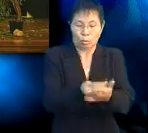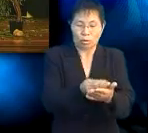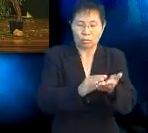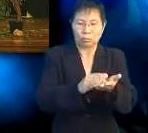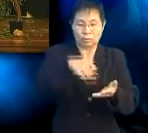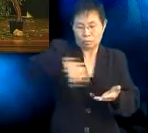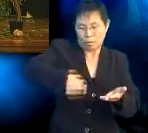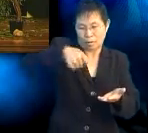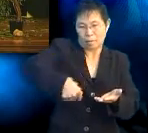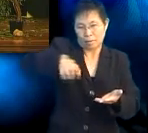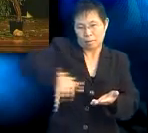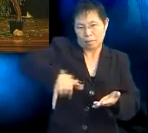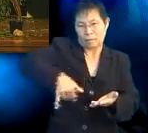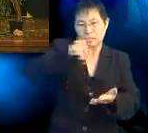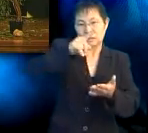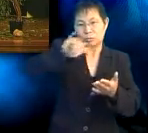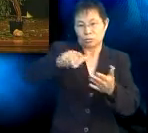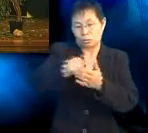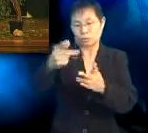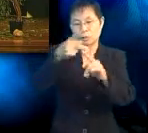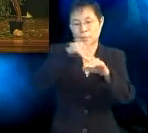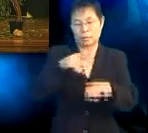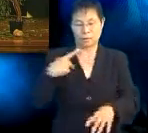beg berisi RM1 juta itu kepada kami.